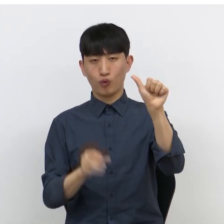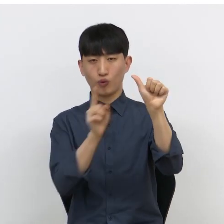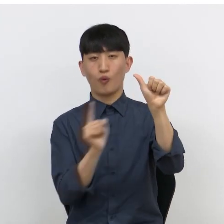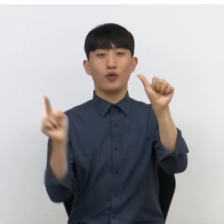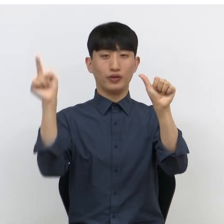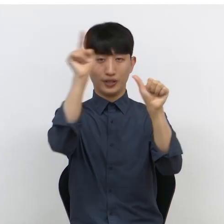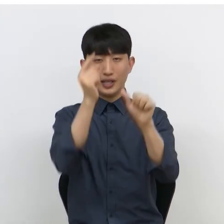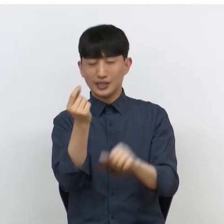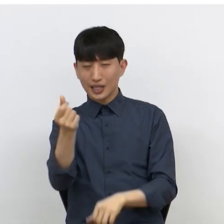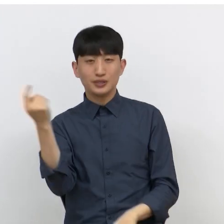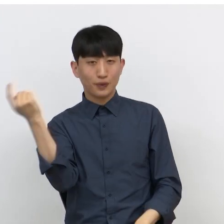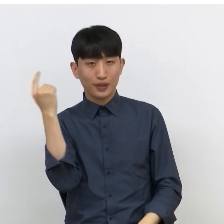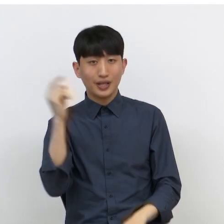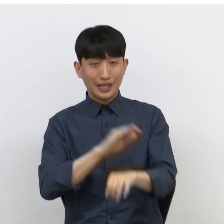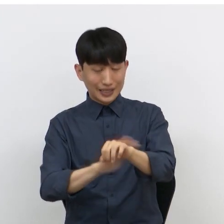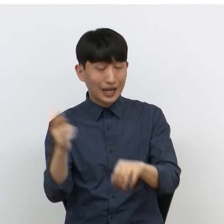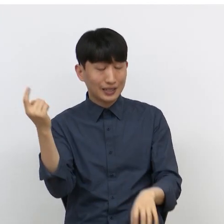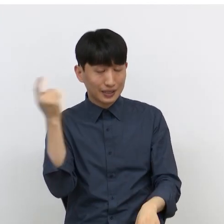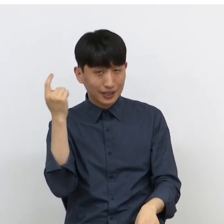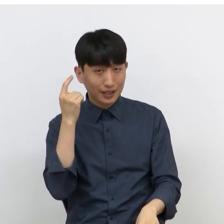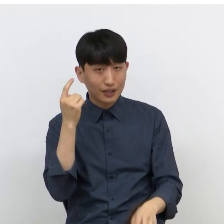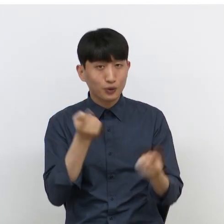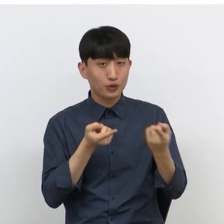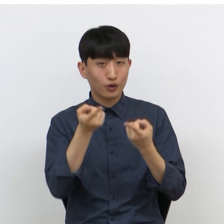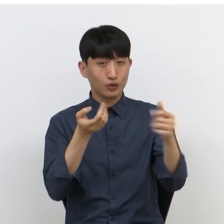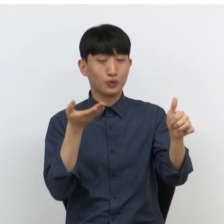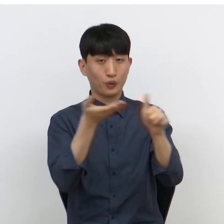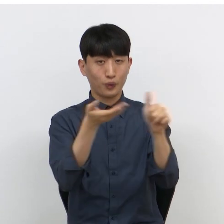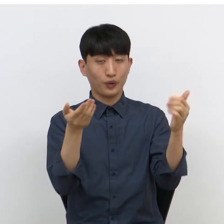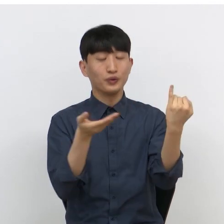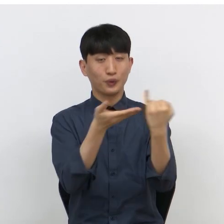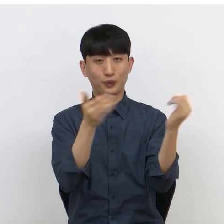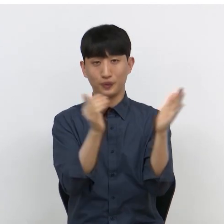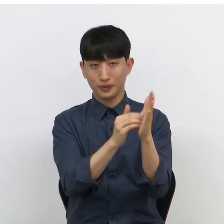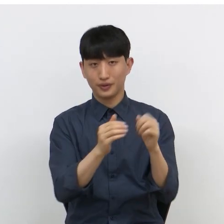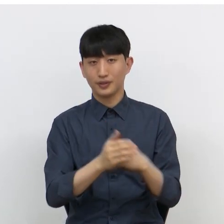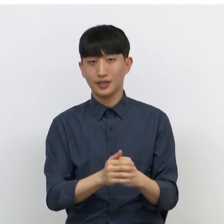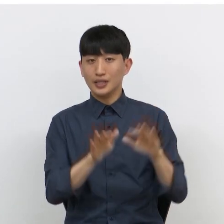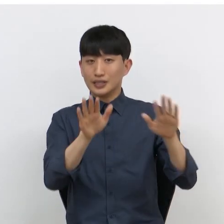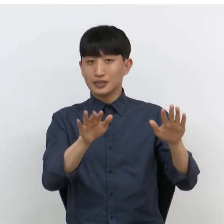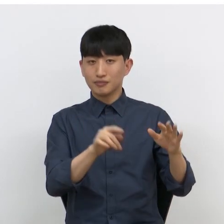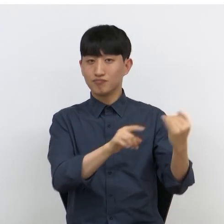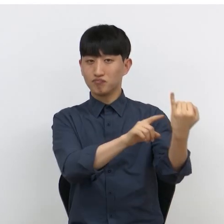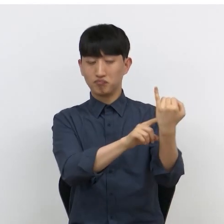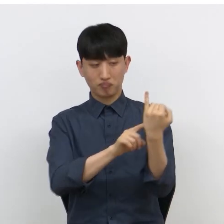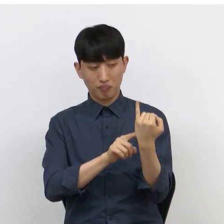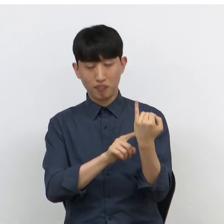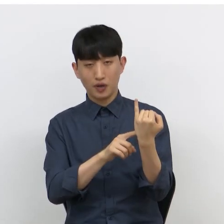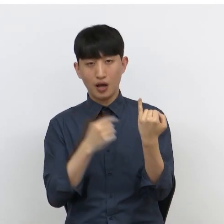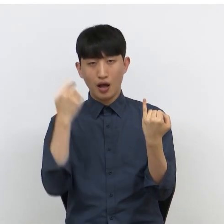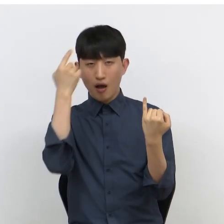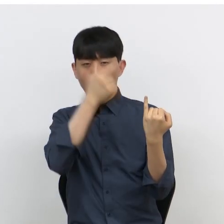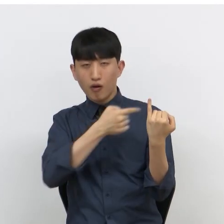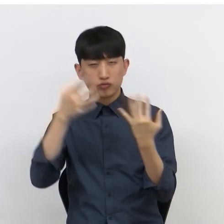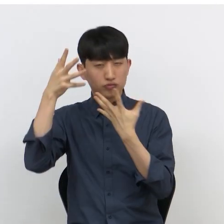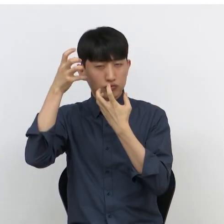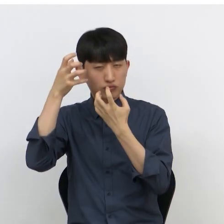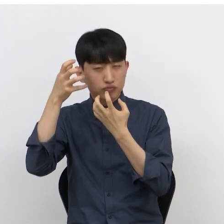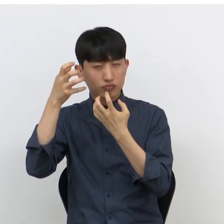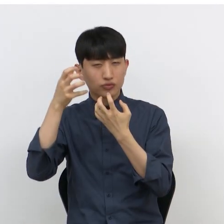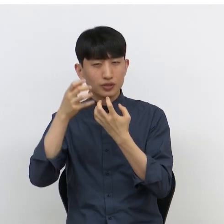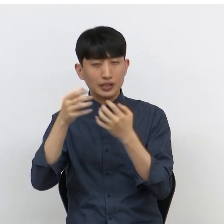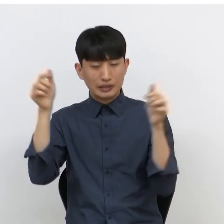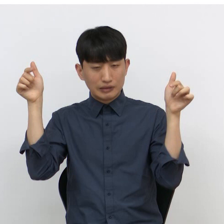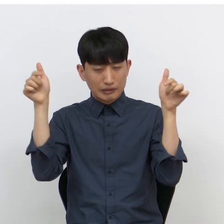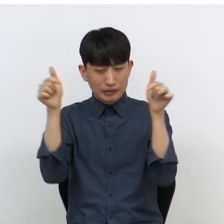좀 더 잘 듣게 했고, 지금은 그렇게 저한테 왔을 때보다 안면 전축은 완전히 사라지진 않았지만 약간은